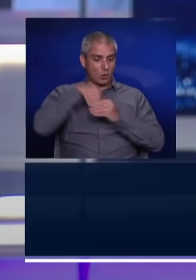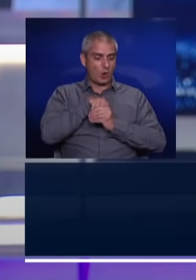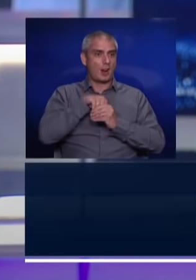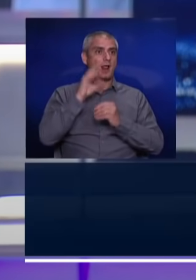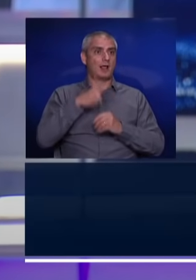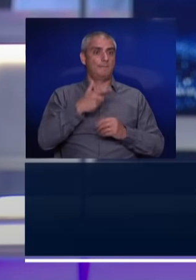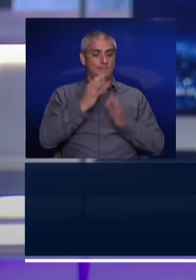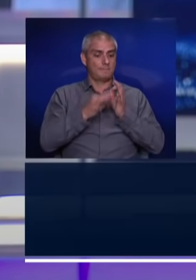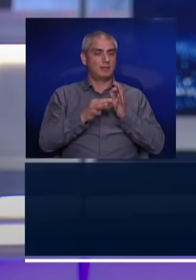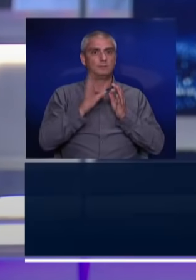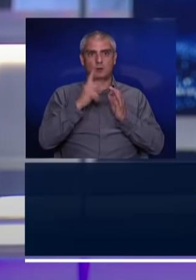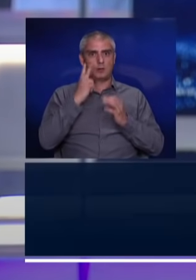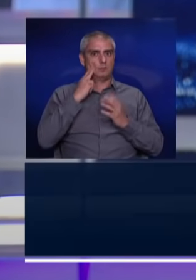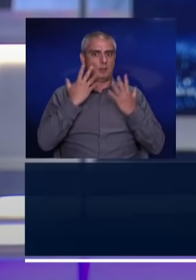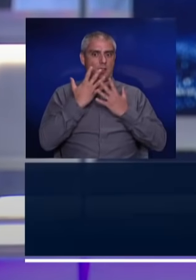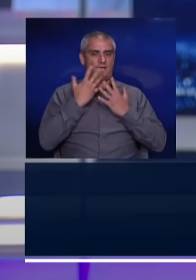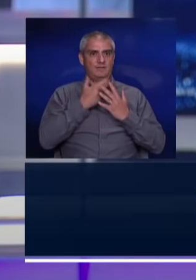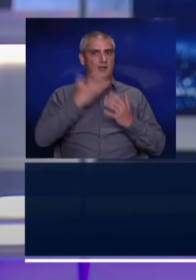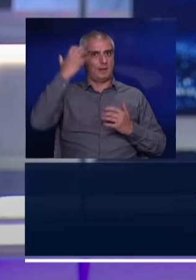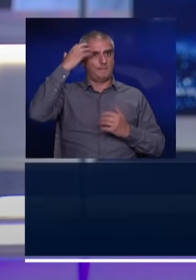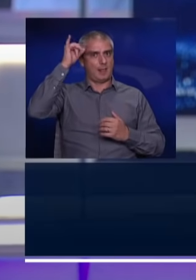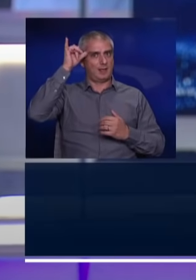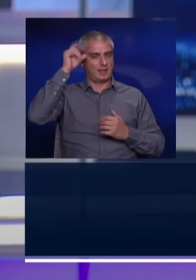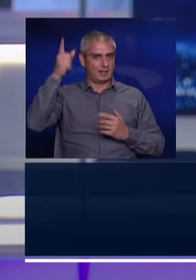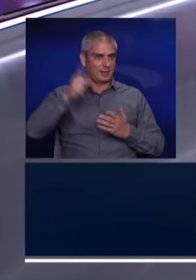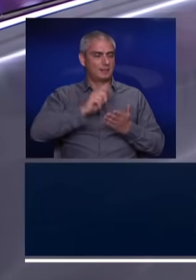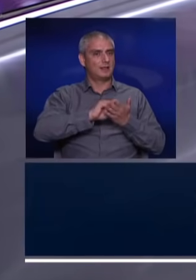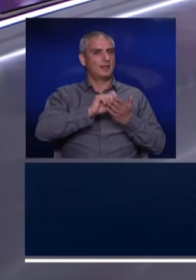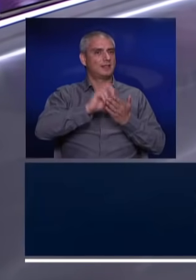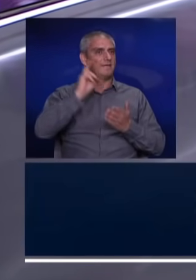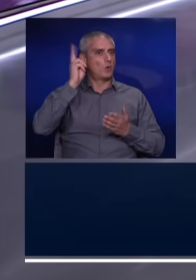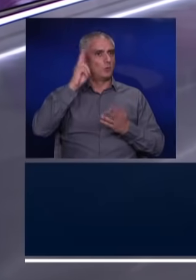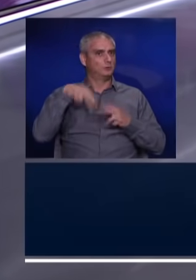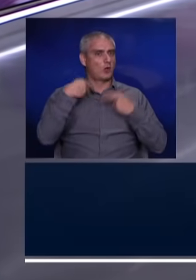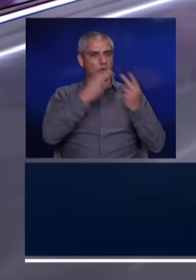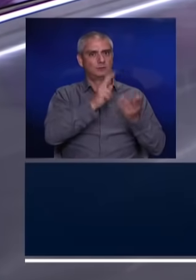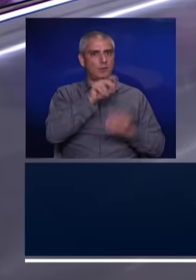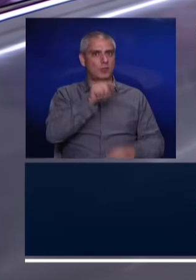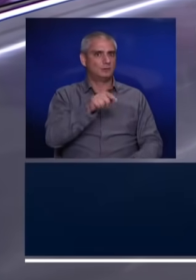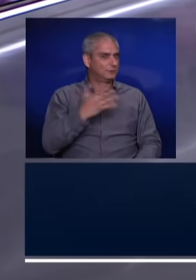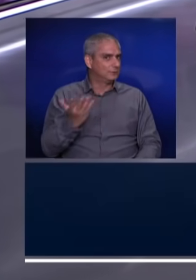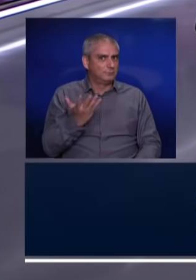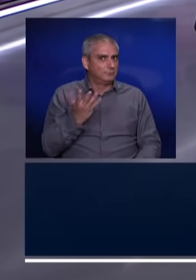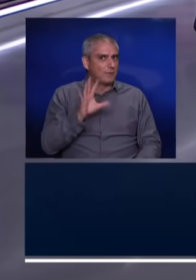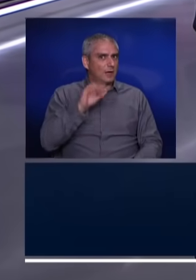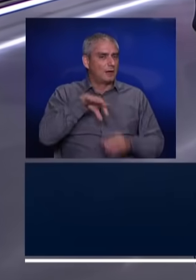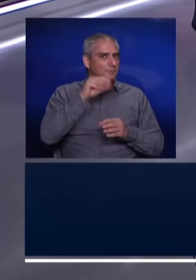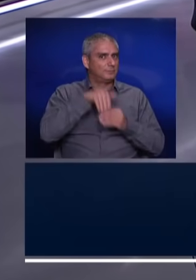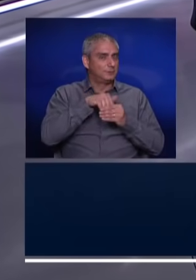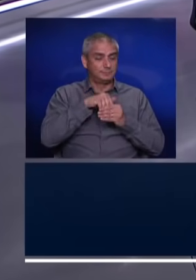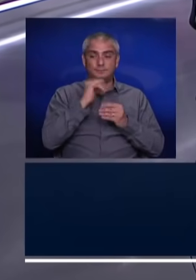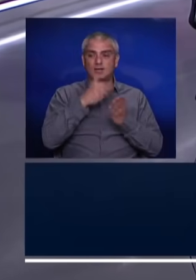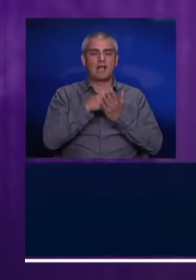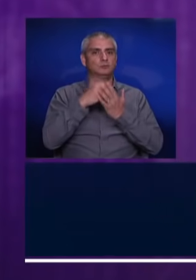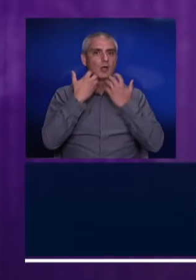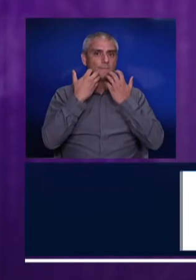פרטים שיכולים להביך את המלך עבדאללה, מואב ורדי, ראש תחום החוץ. חוזרים אליך בנושא הזה, מה יש בהם? כן, אז זה בעצם המשך של